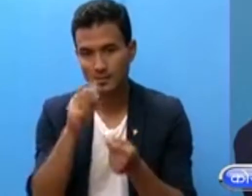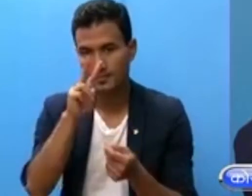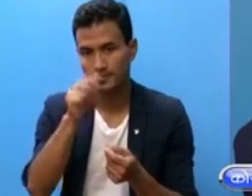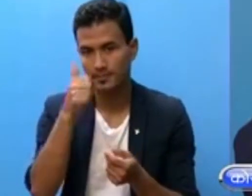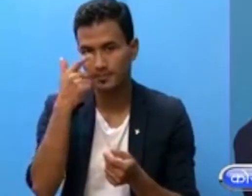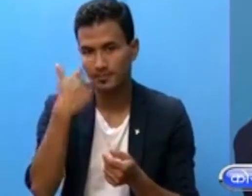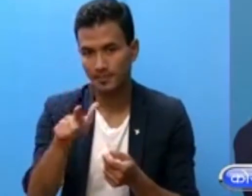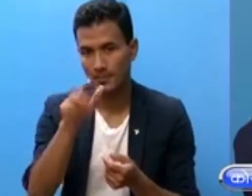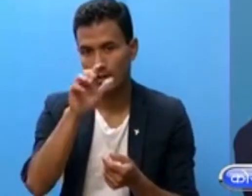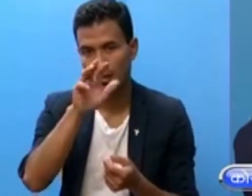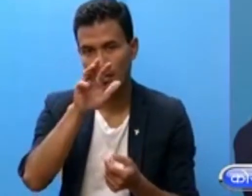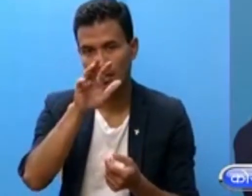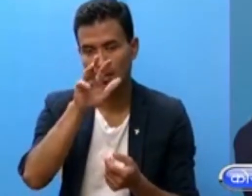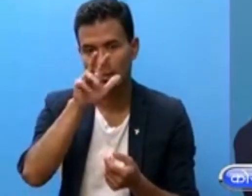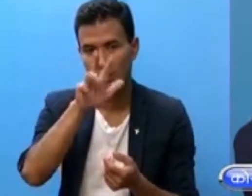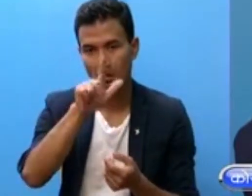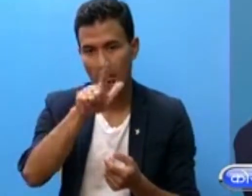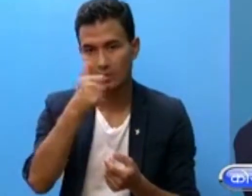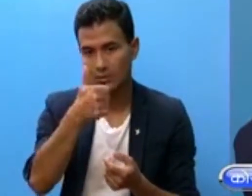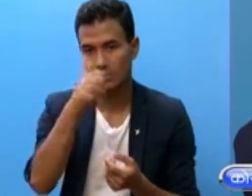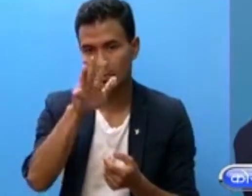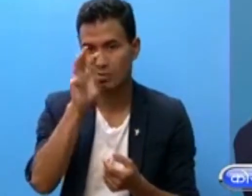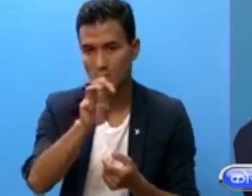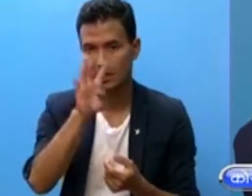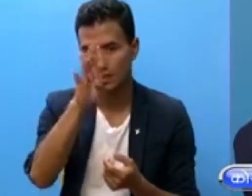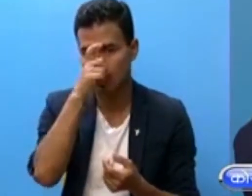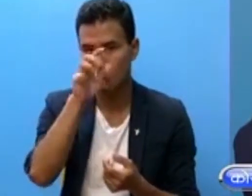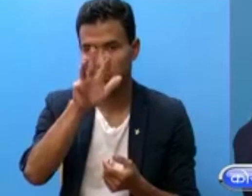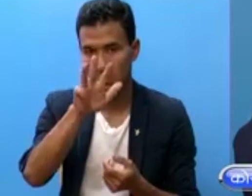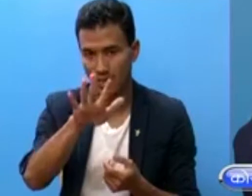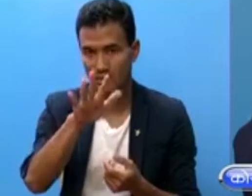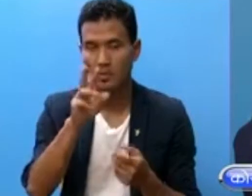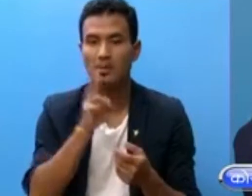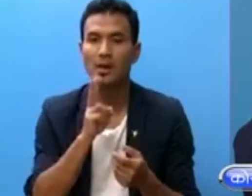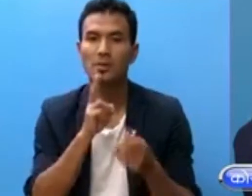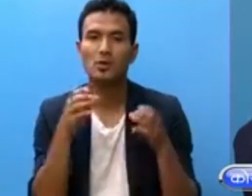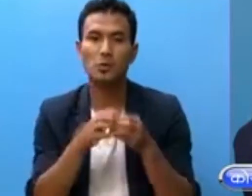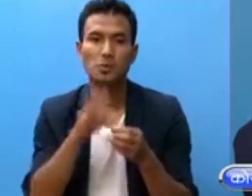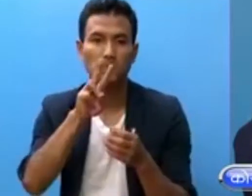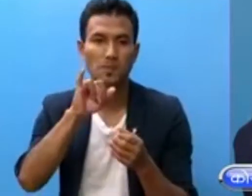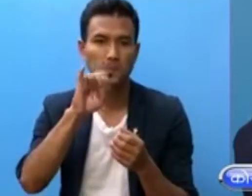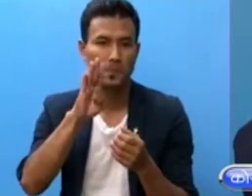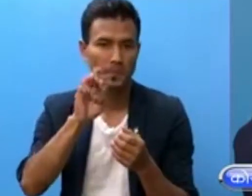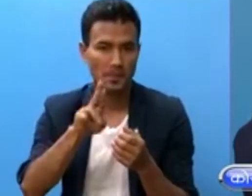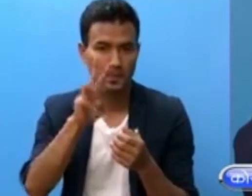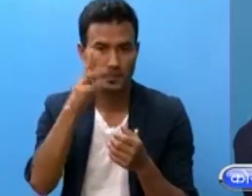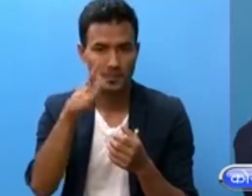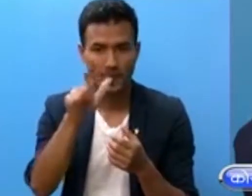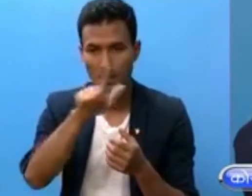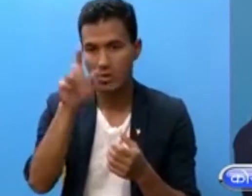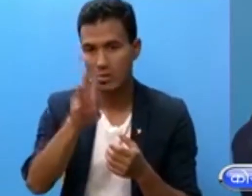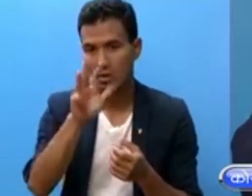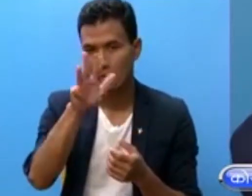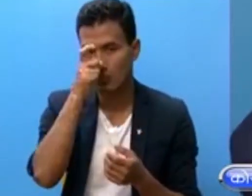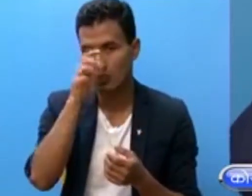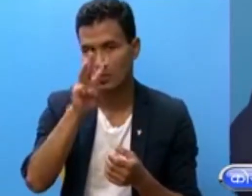अनुसार देशका विभिन्न प्रयोगशालामा भएको परीक्षणमा बिहिबार 671 जनामा संक्रमण देखिएको हो। यो